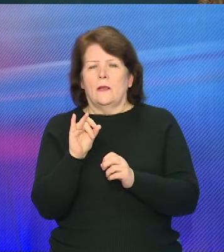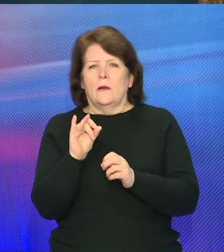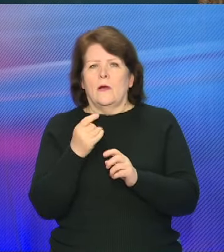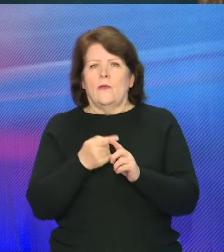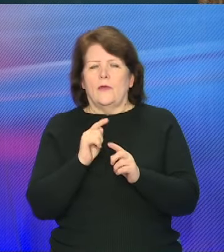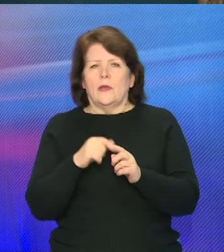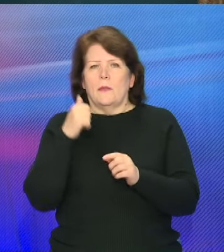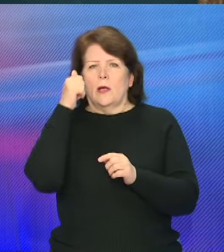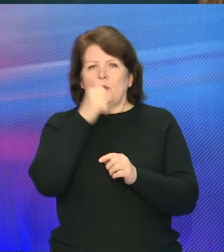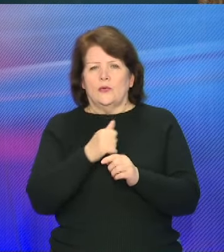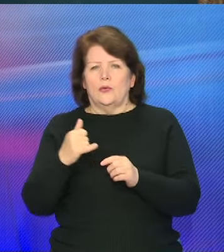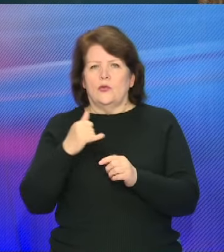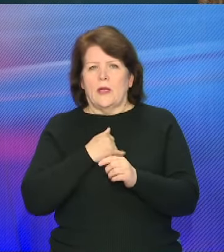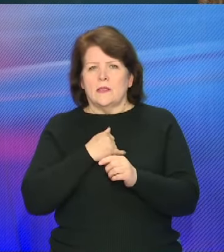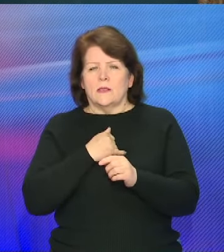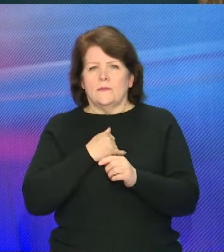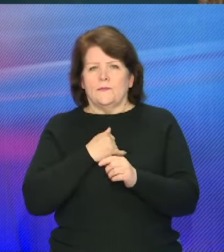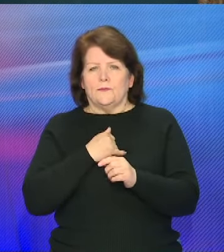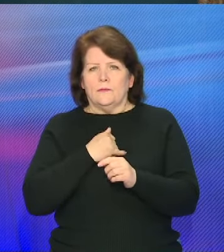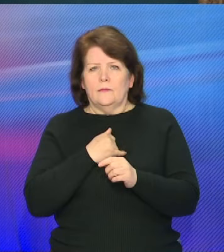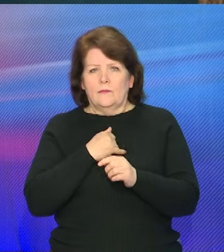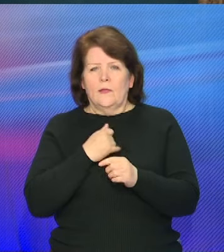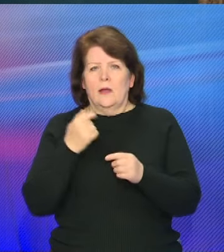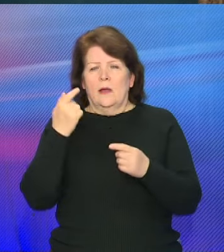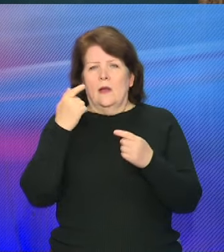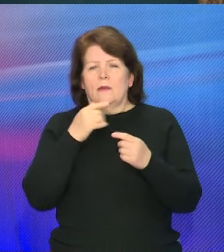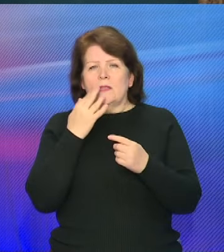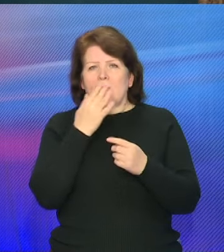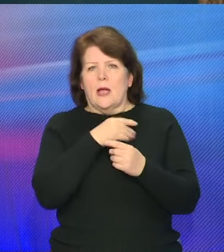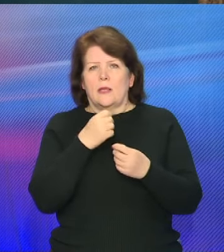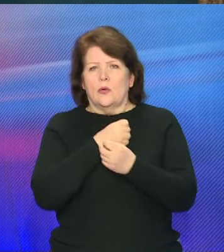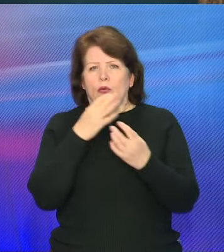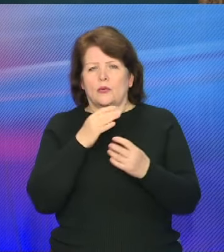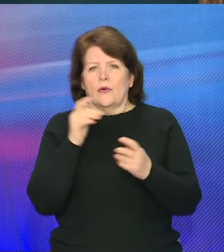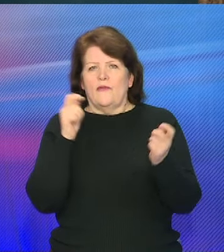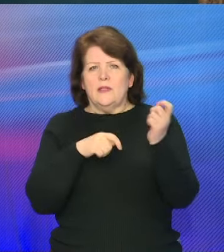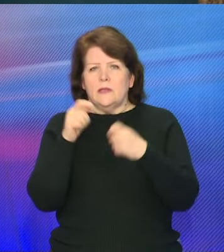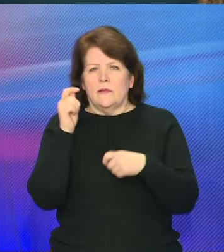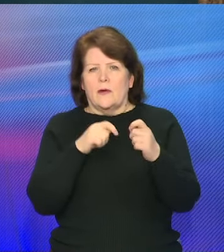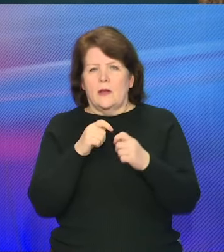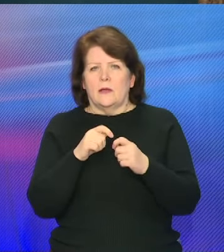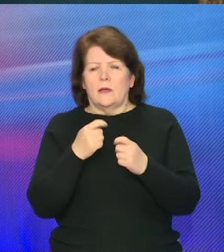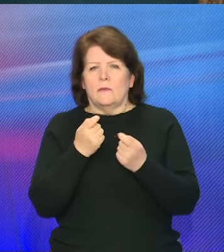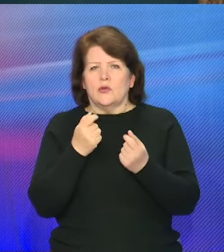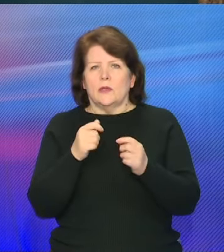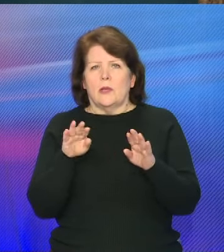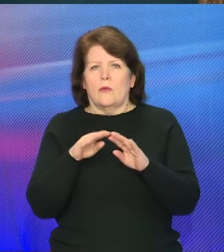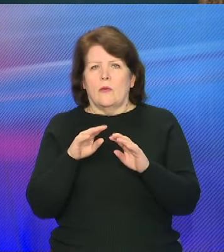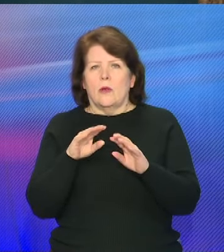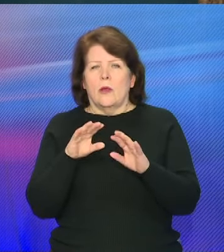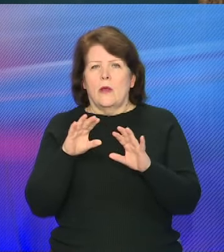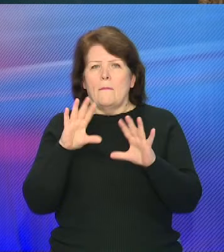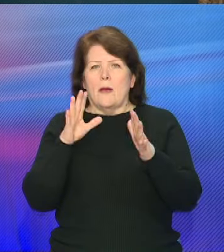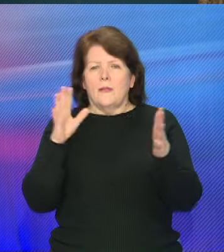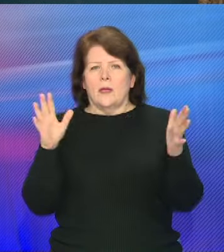этом году у нас, конечно, два фестиваля национальных культур. И я бы сказал, что это такой момент, трошки такой, ось такой аккорд, один